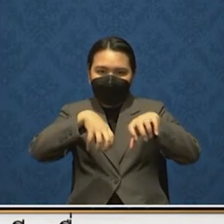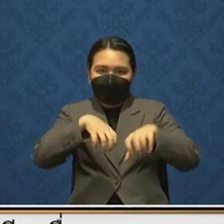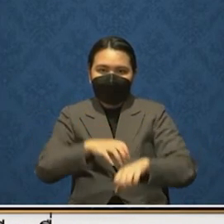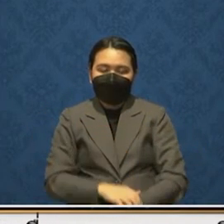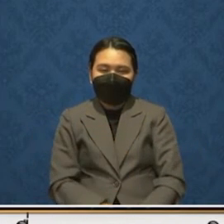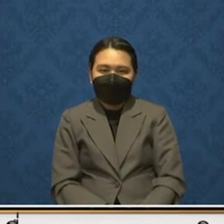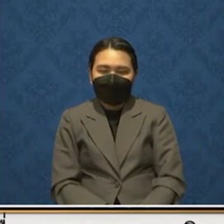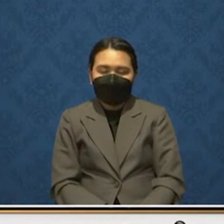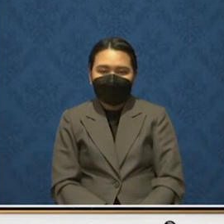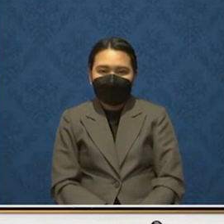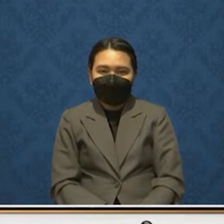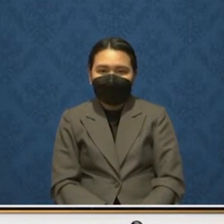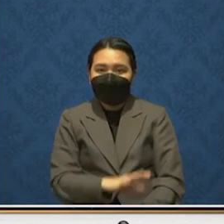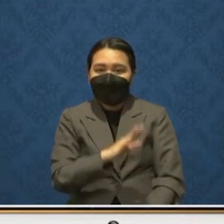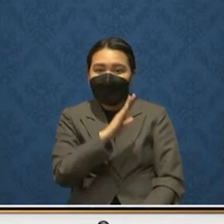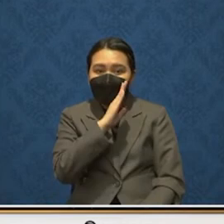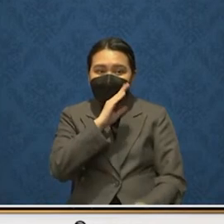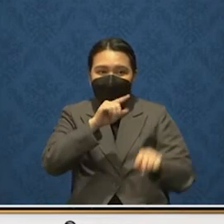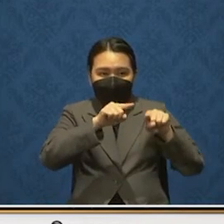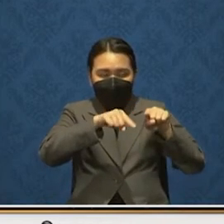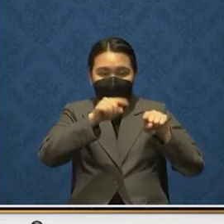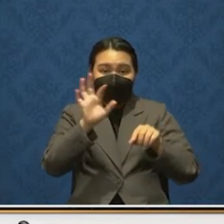ถาดูกราฟสีฟ้านะครับ